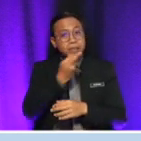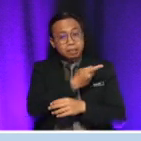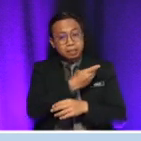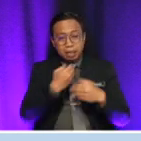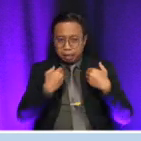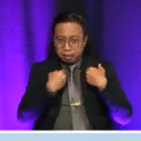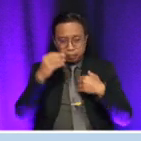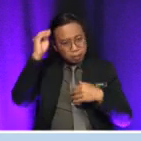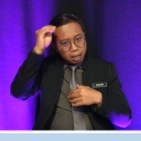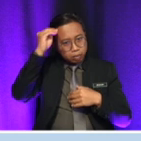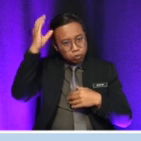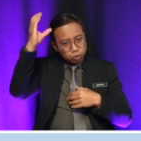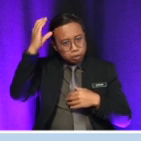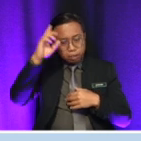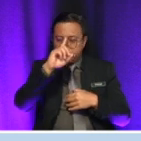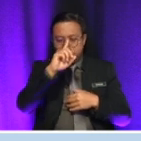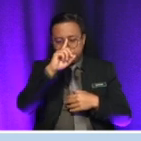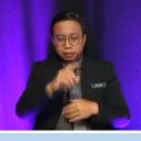di India